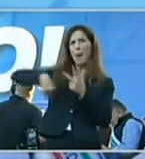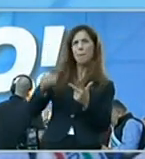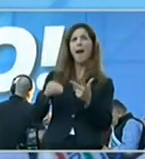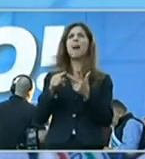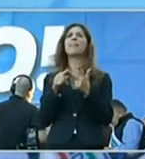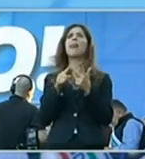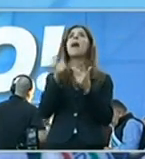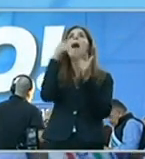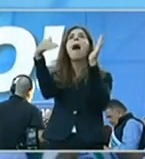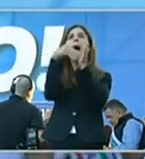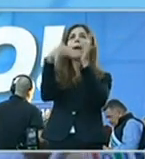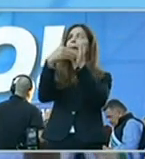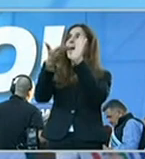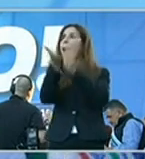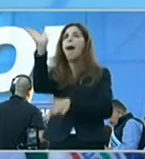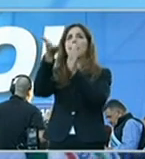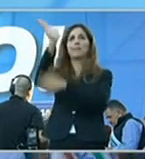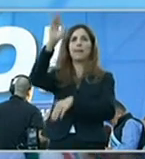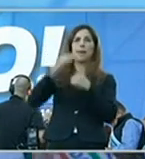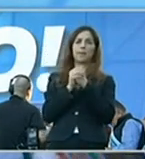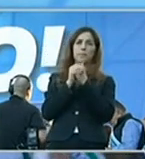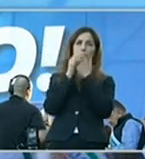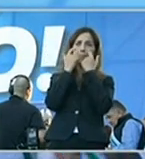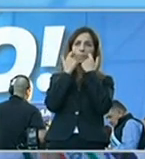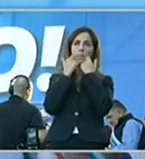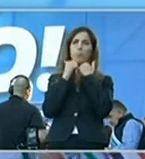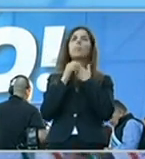A casa, a casa.